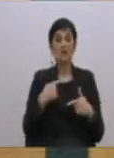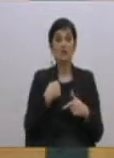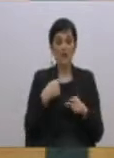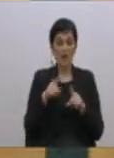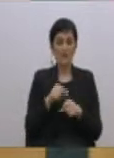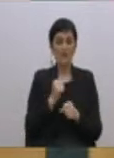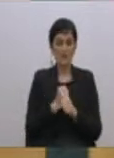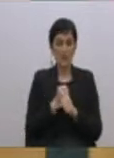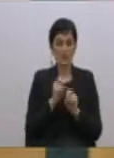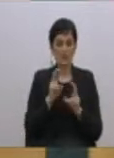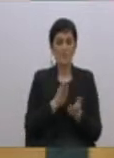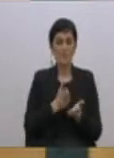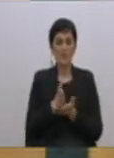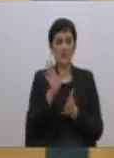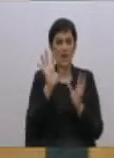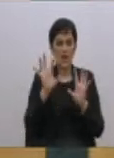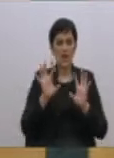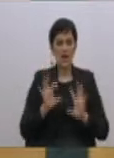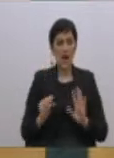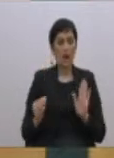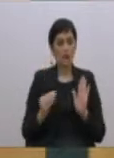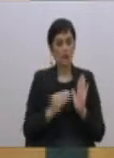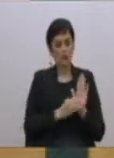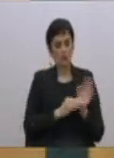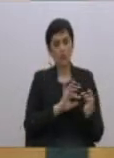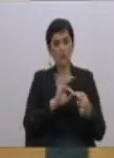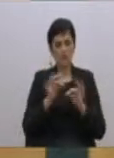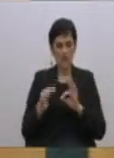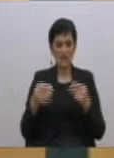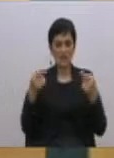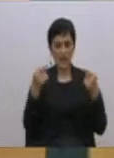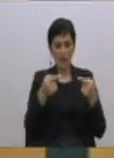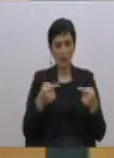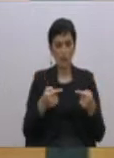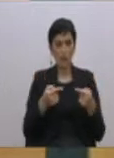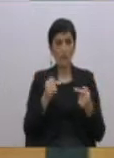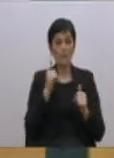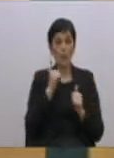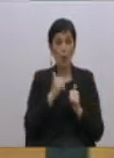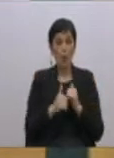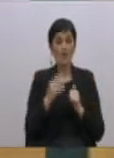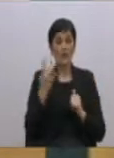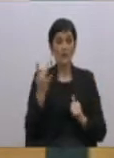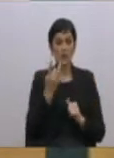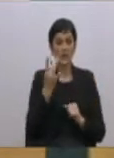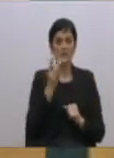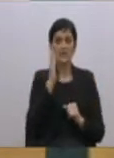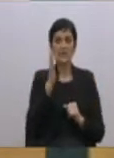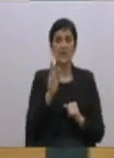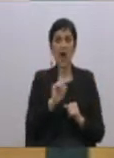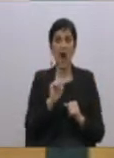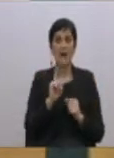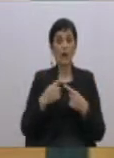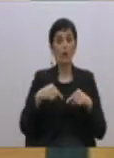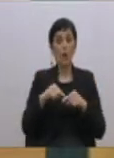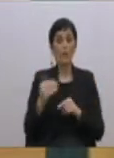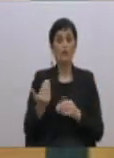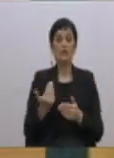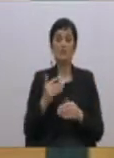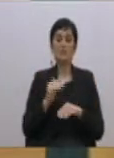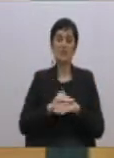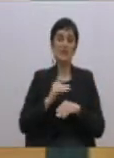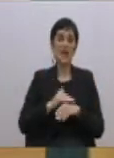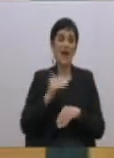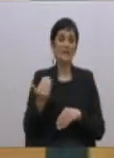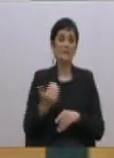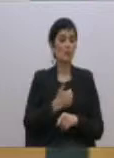mi-a zis că nu am asfacat, da, concret este, da, zus peslom, Oval Jersey, este iknebara comitetul Sketil Nebara, met canon de blobit,